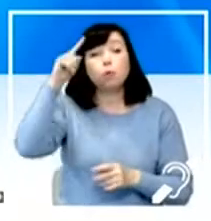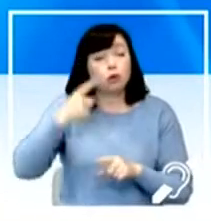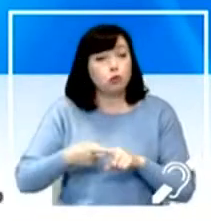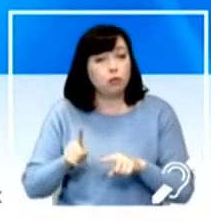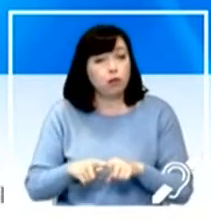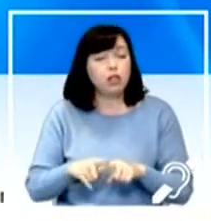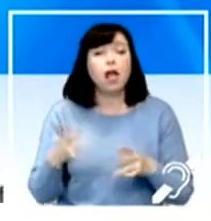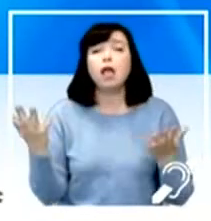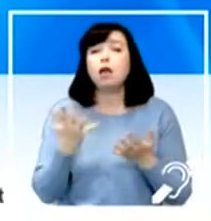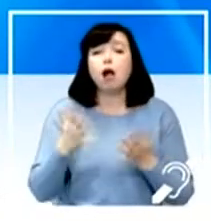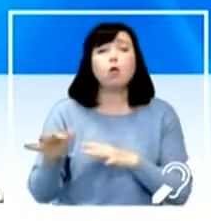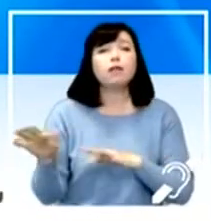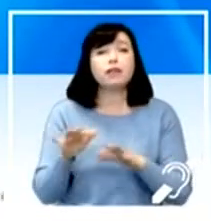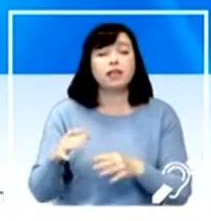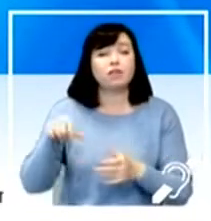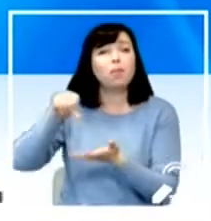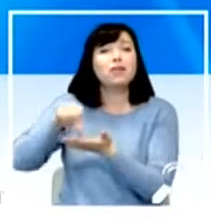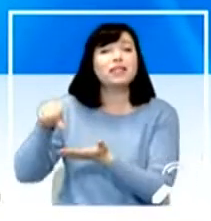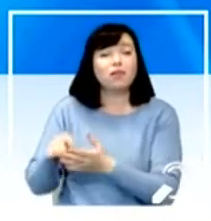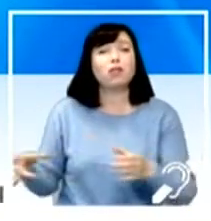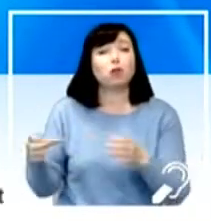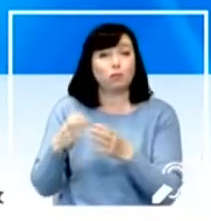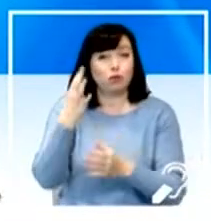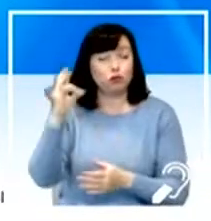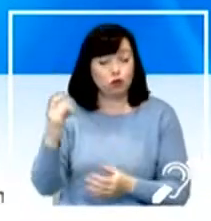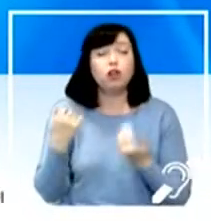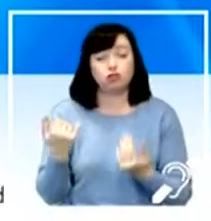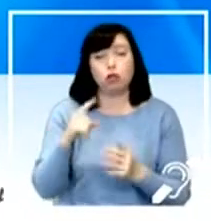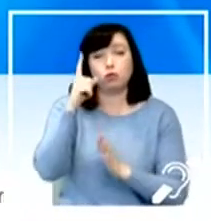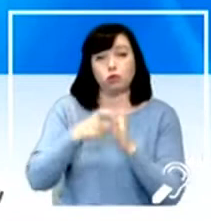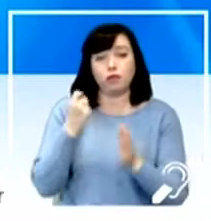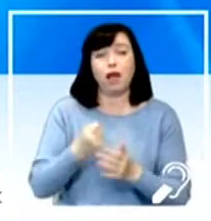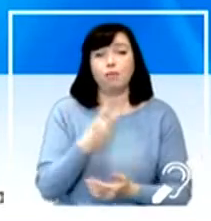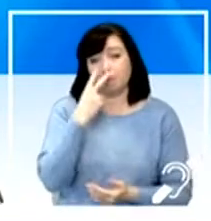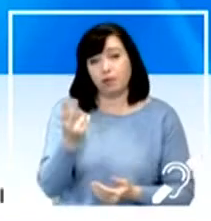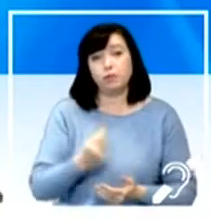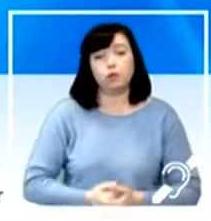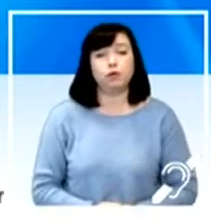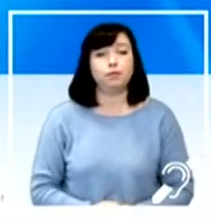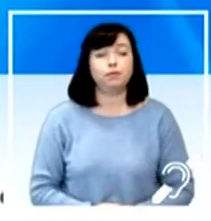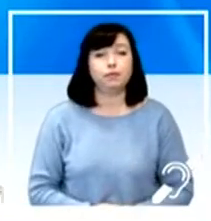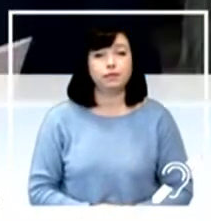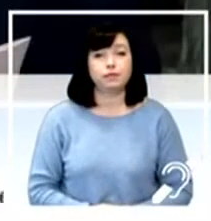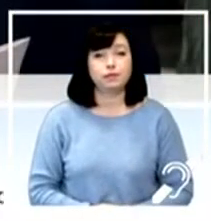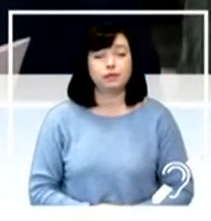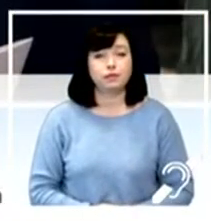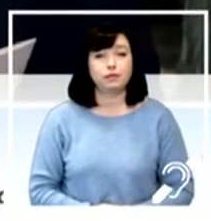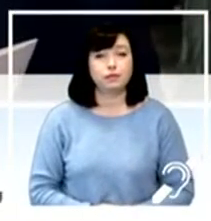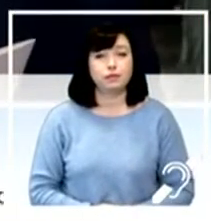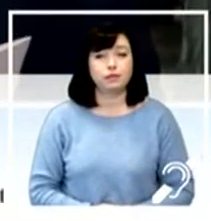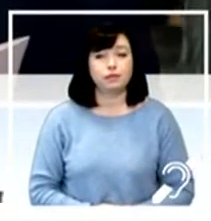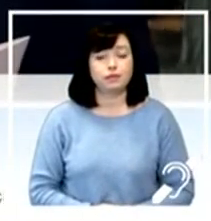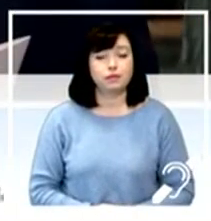și ce reacție au avut reprezentanții formațiunii, ne spune Natalia Chicu. Natalia, bună seara, te ascultă.